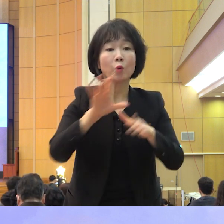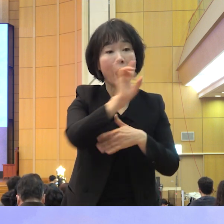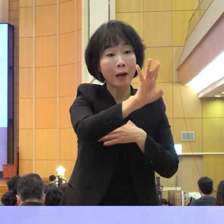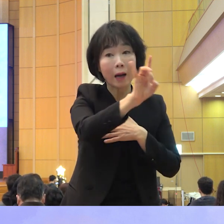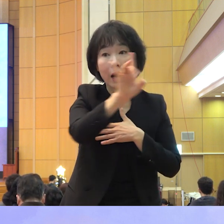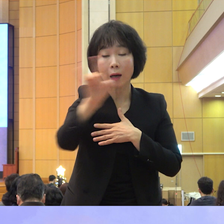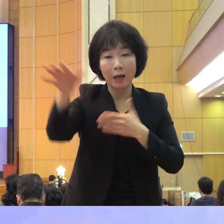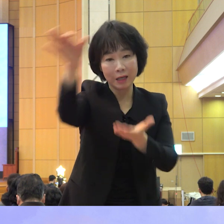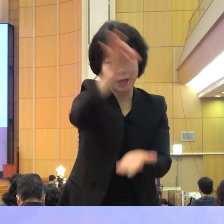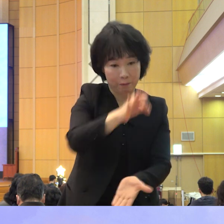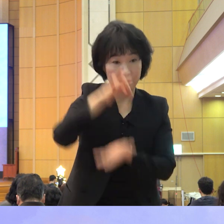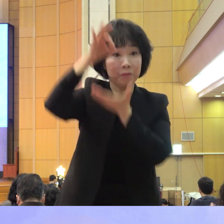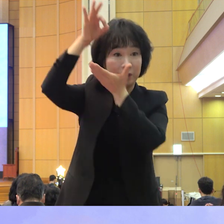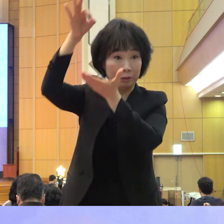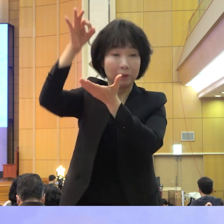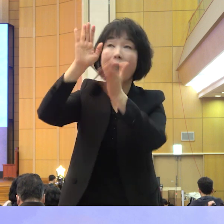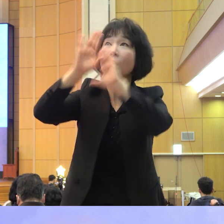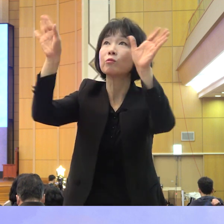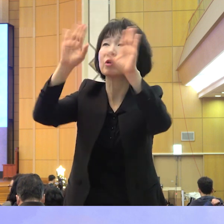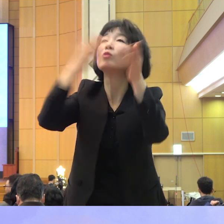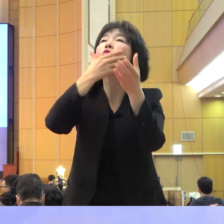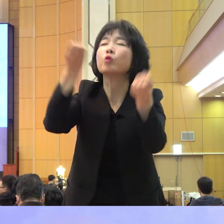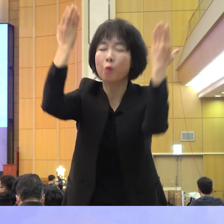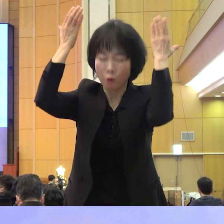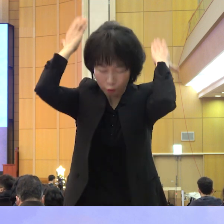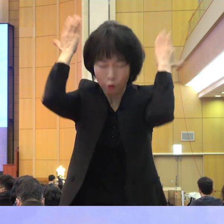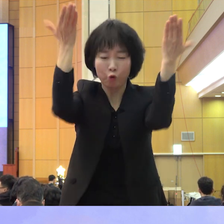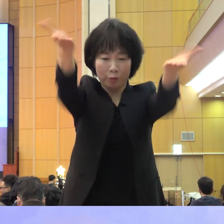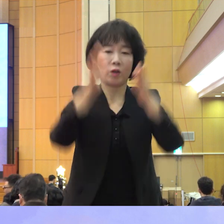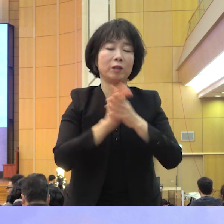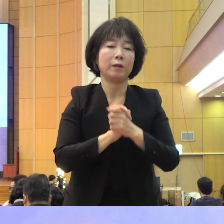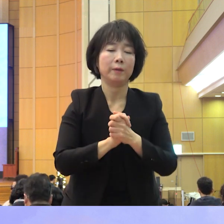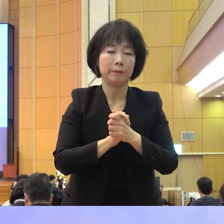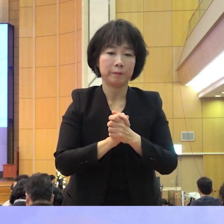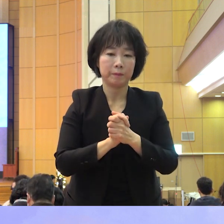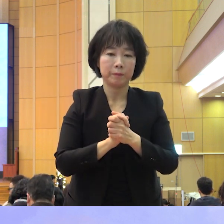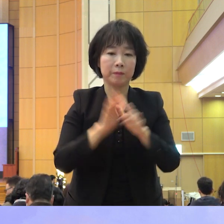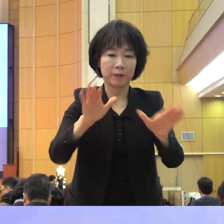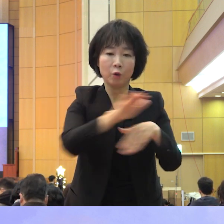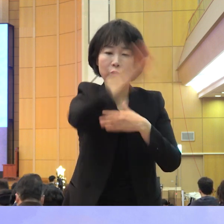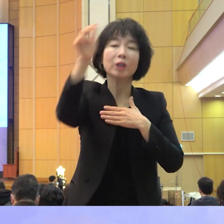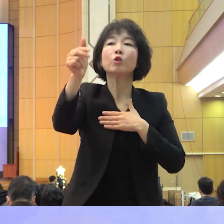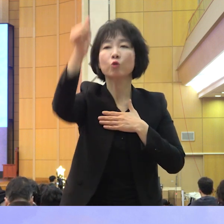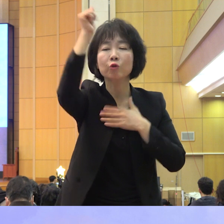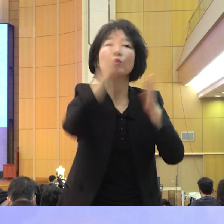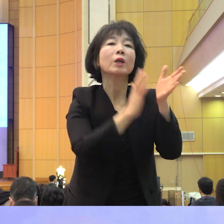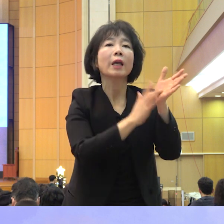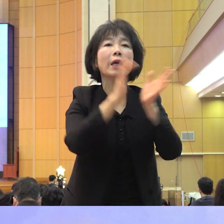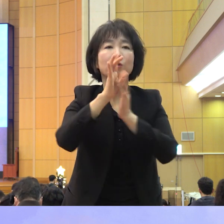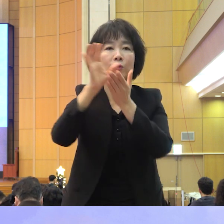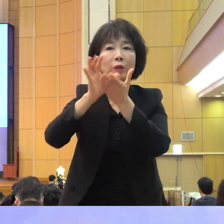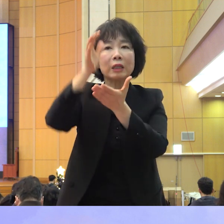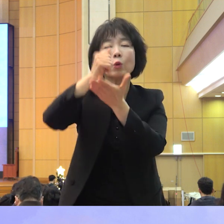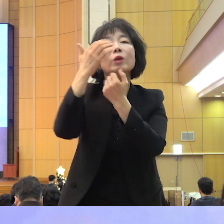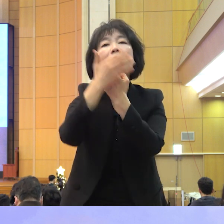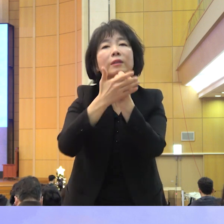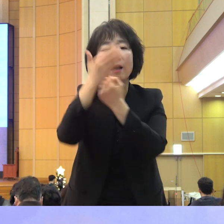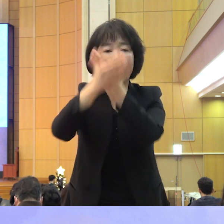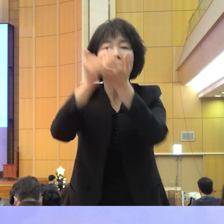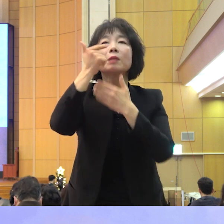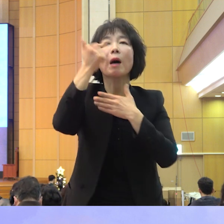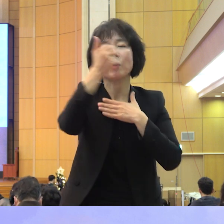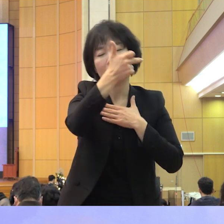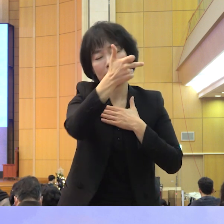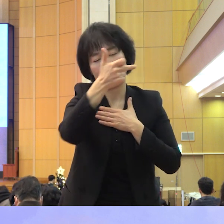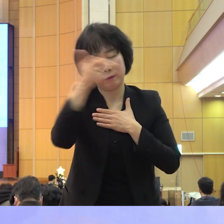드렸사오니 하늘문을 열어놓으시고 축복하여 주옵소서. 이제는 우리 주 예수 그리스도의 은혜와 하나님 아버지의